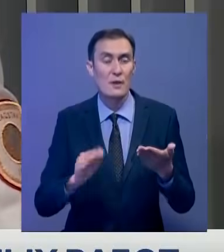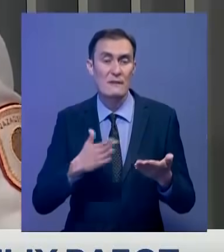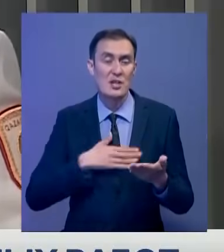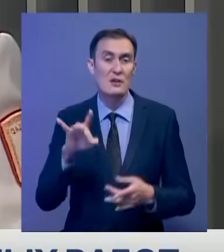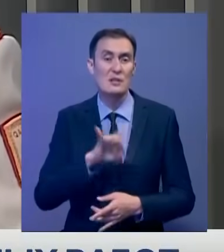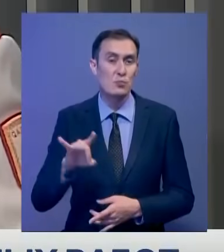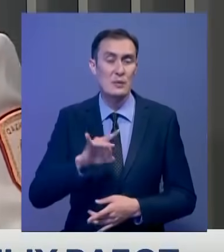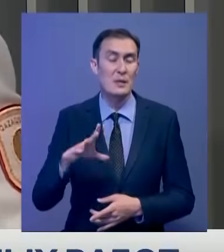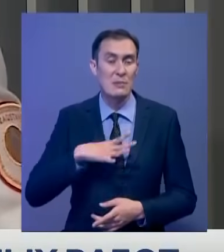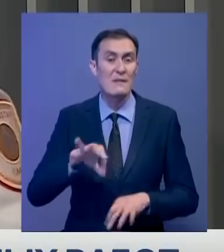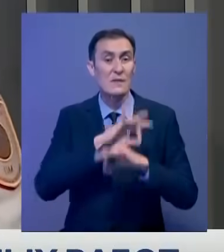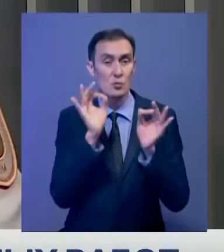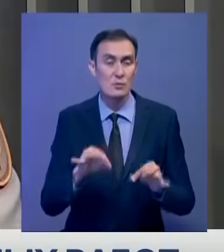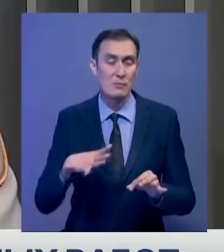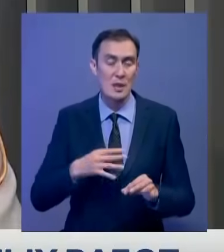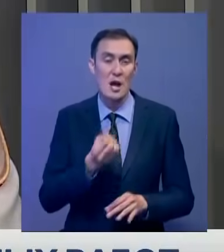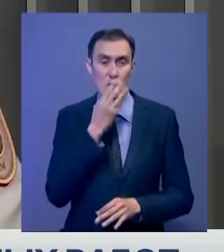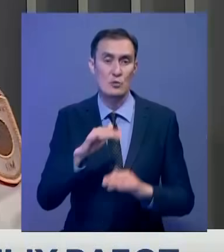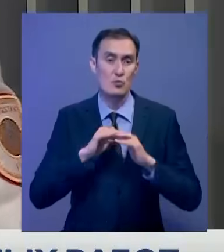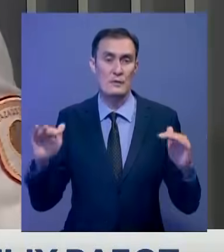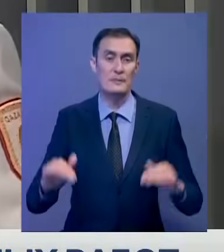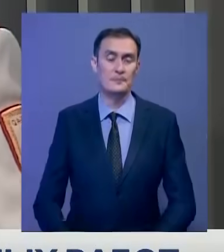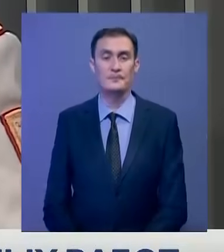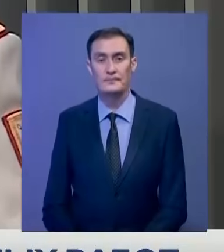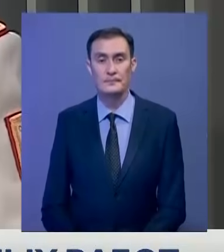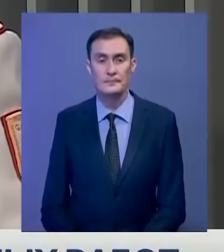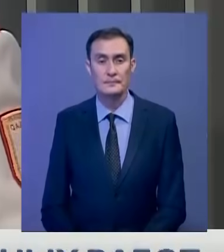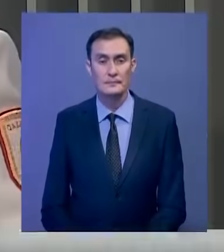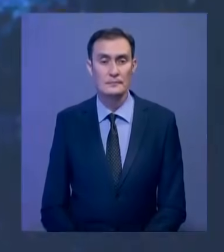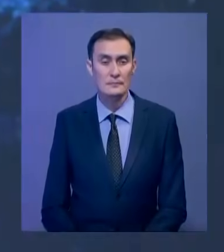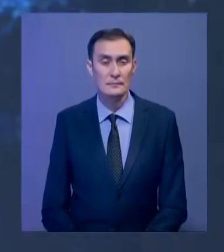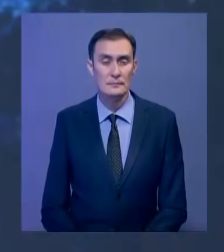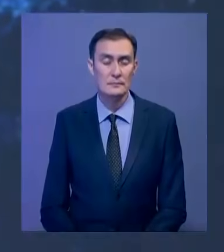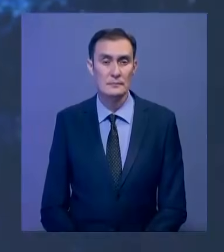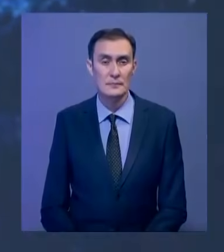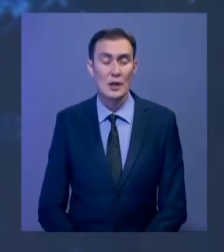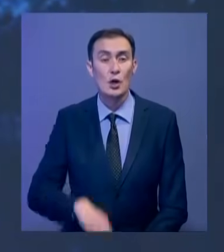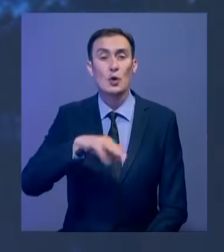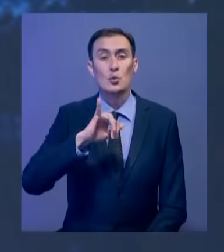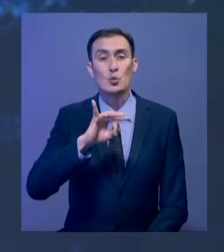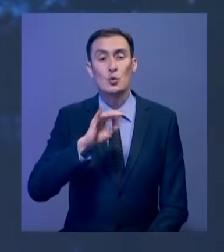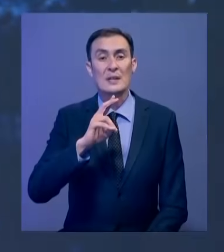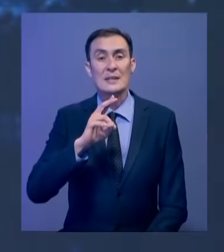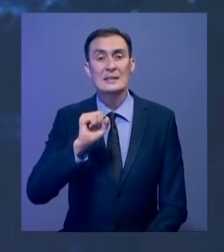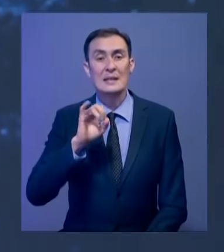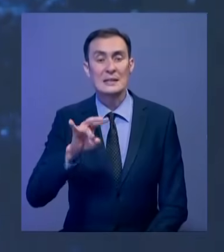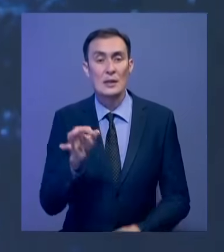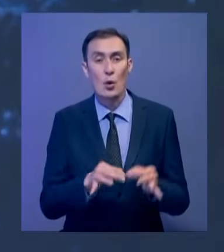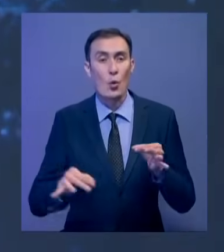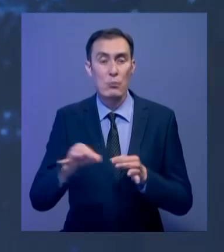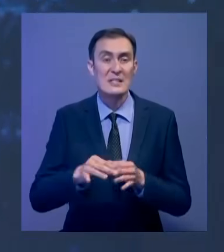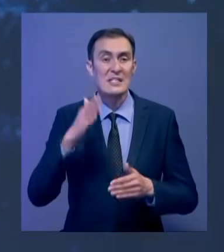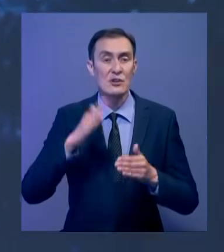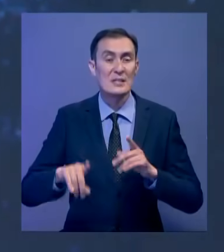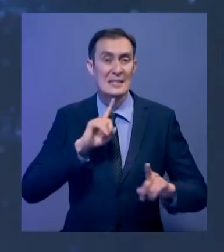Республики Казахстан в искусстве занял достойное место. Туркестанской области завершился саммит